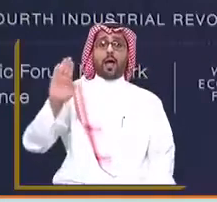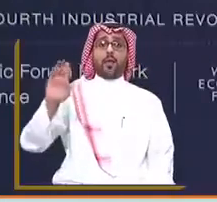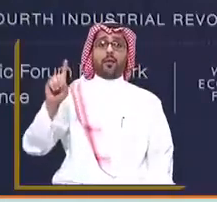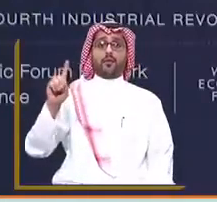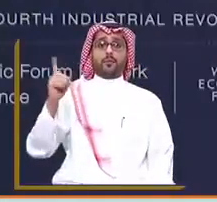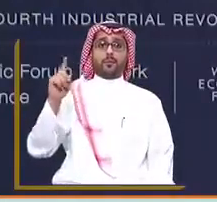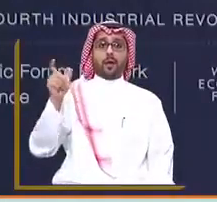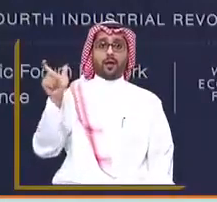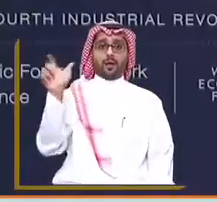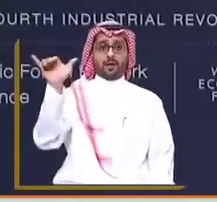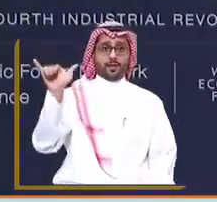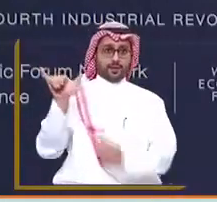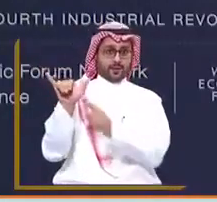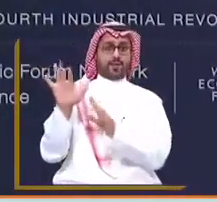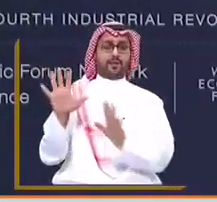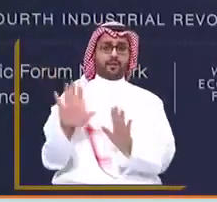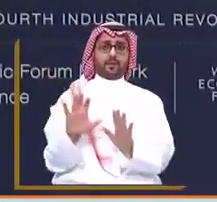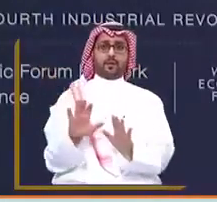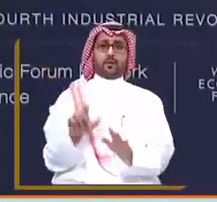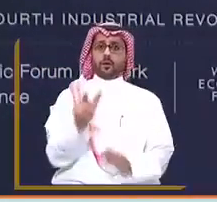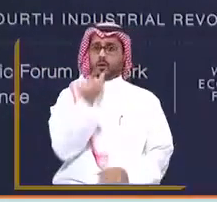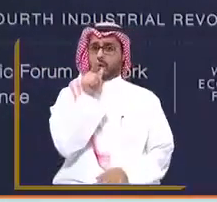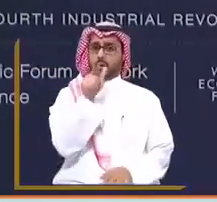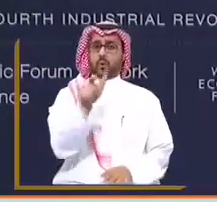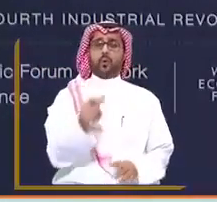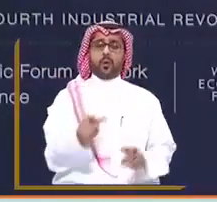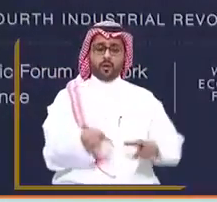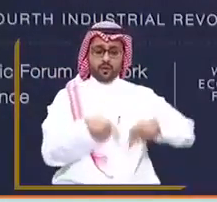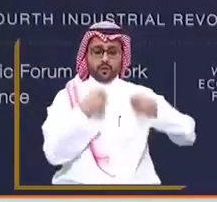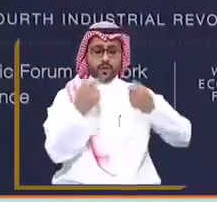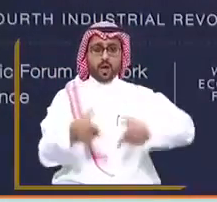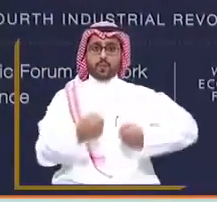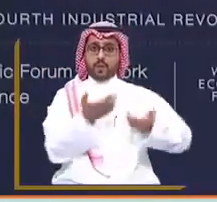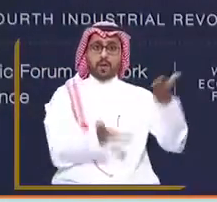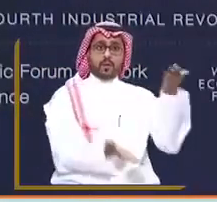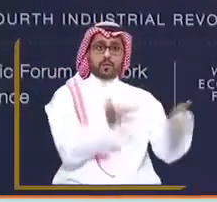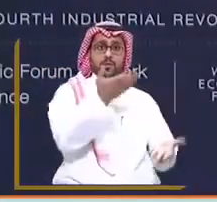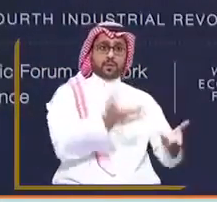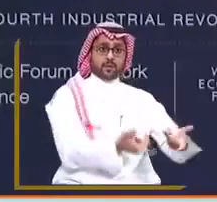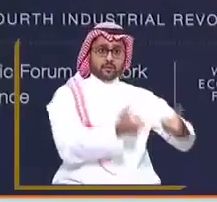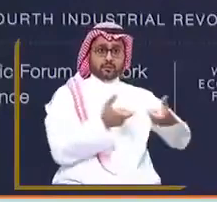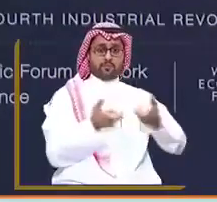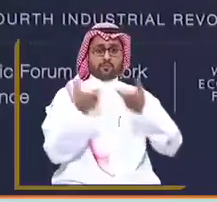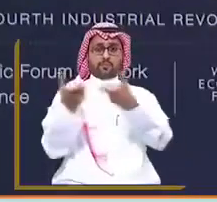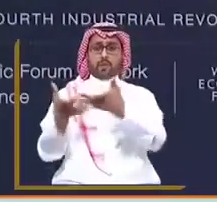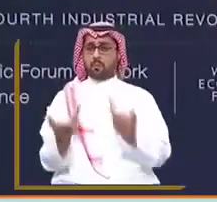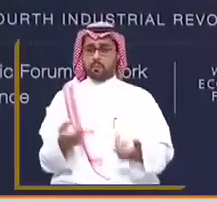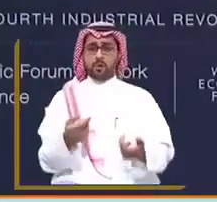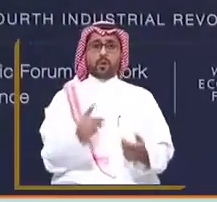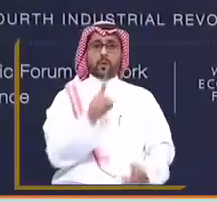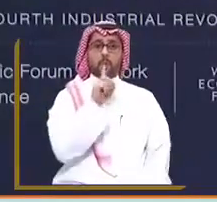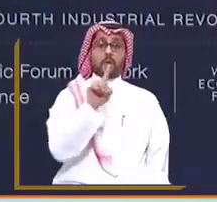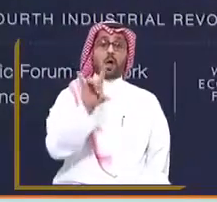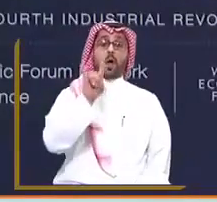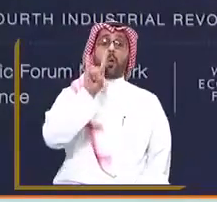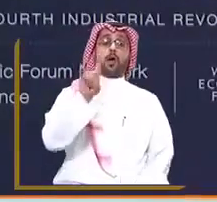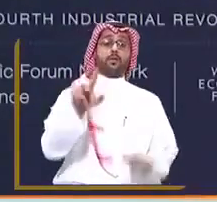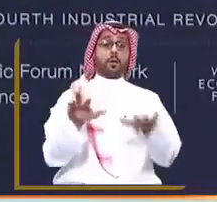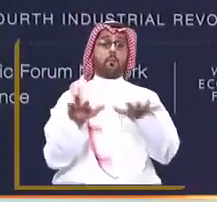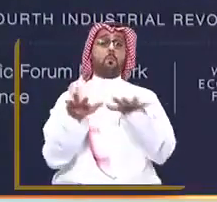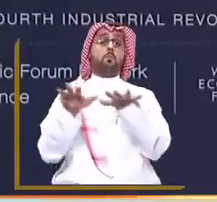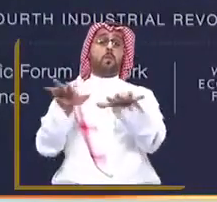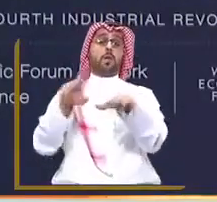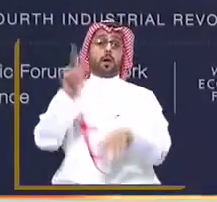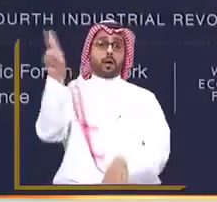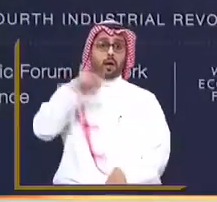السبراني، تم الحديث أنه سوف يتم الإنفاق على هذا القطاع أكثر من 110 مليارات